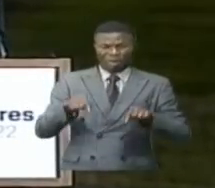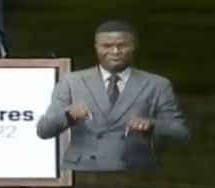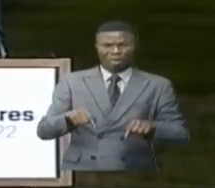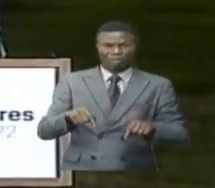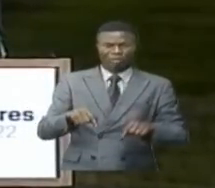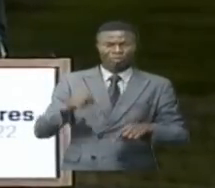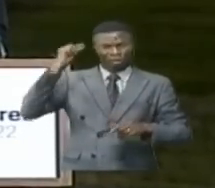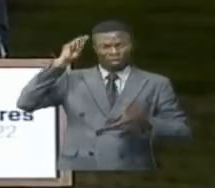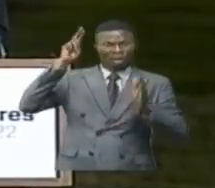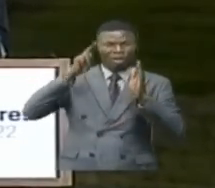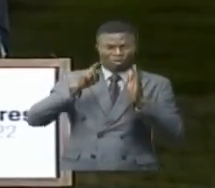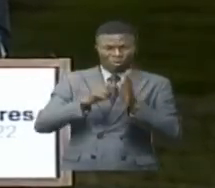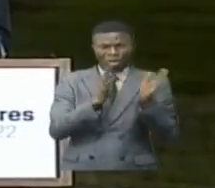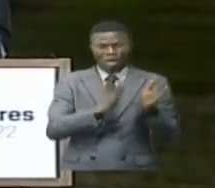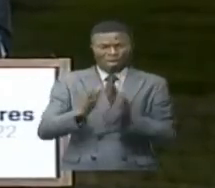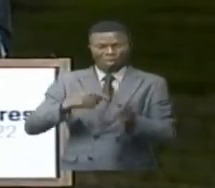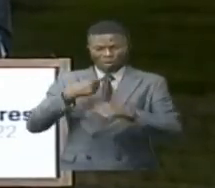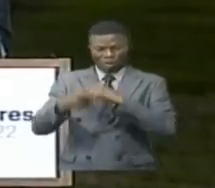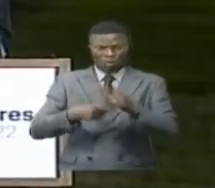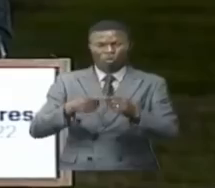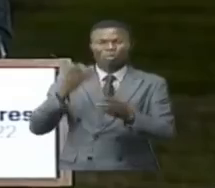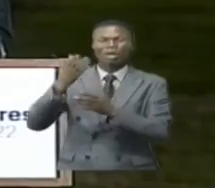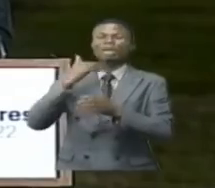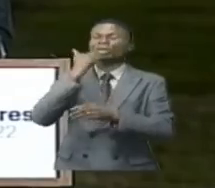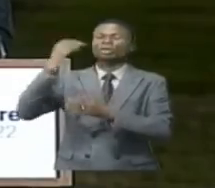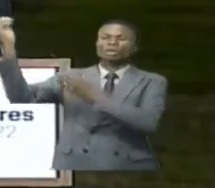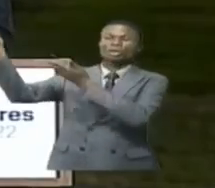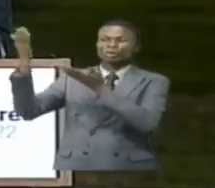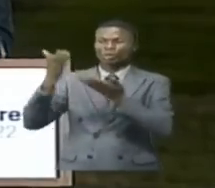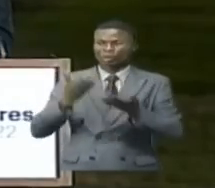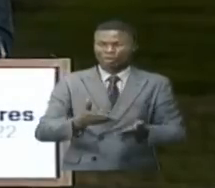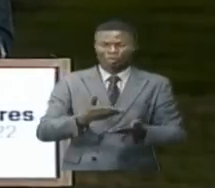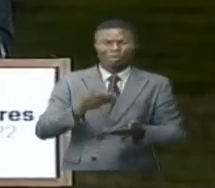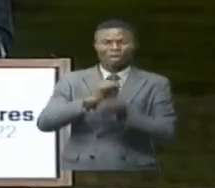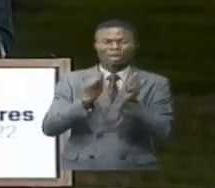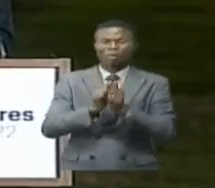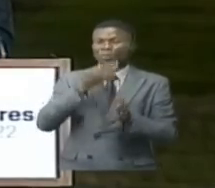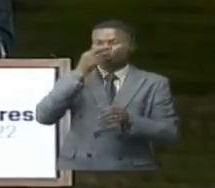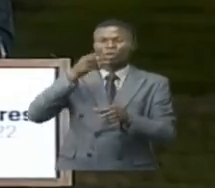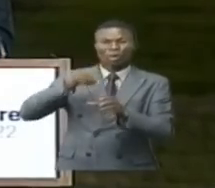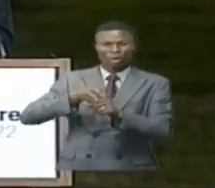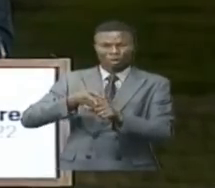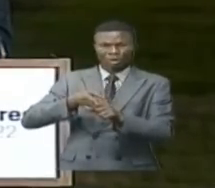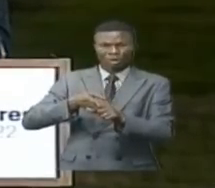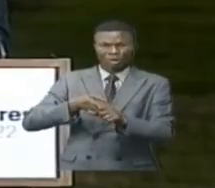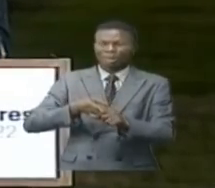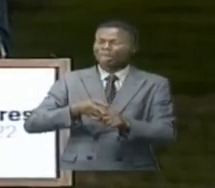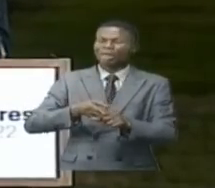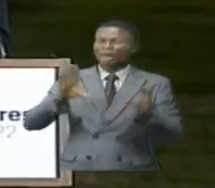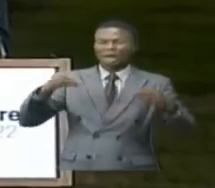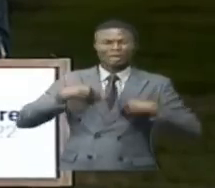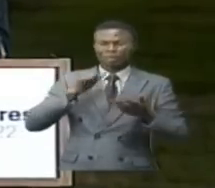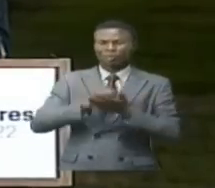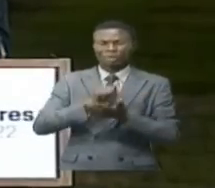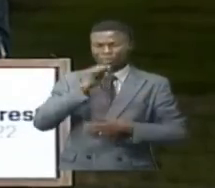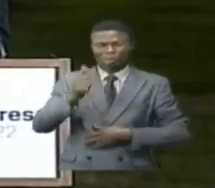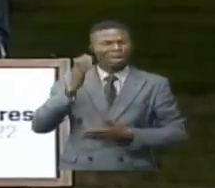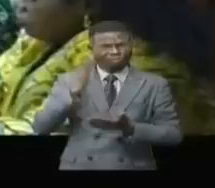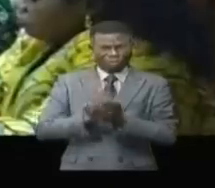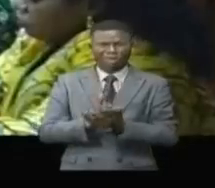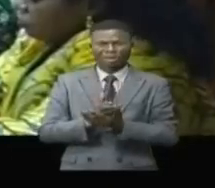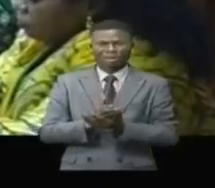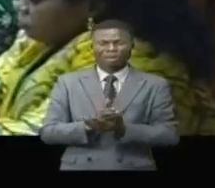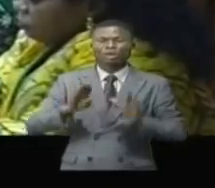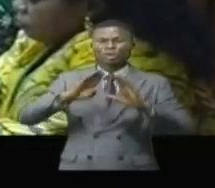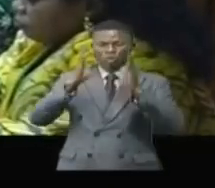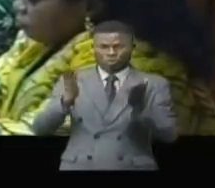le gouvernement s'apprête à lancer les appels d'offres des blocs pétroliers et gaziers susmentionnés ne s'y justifient pas, car tout